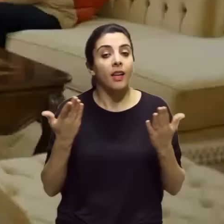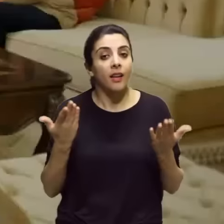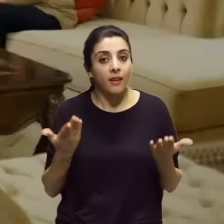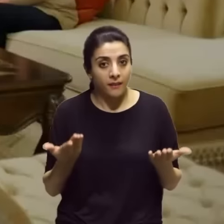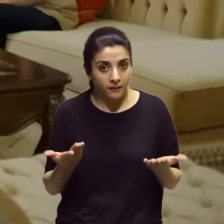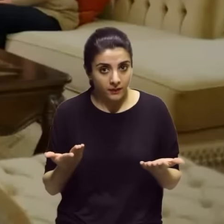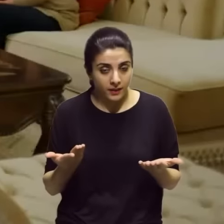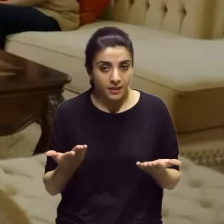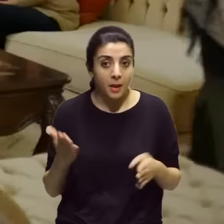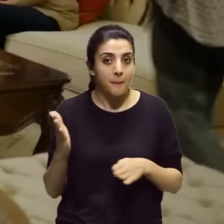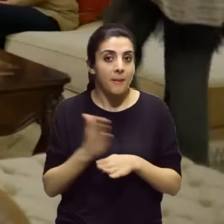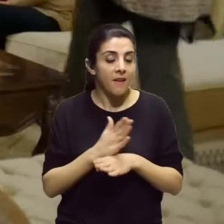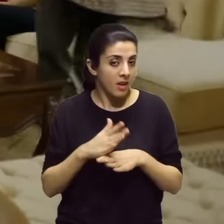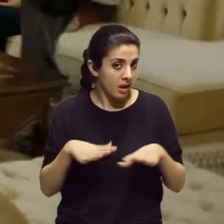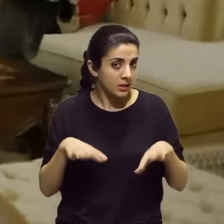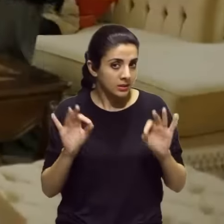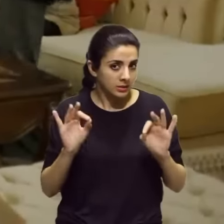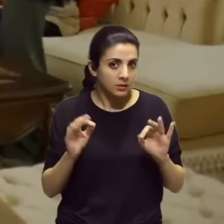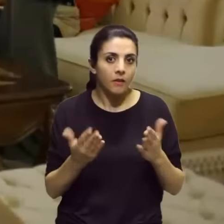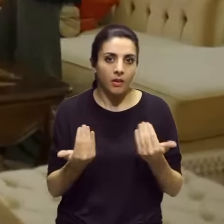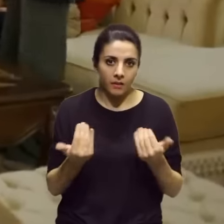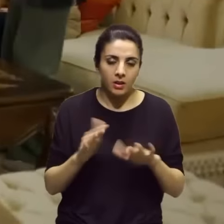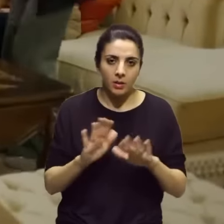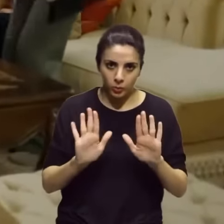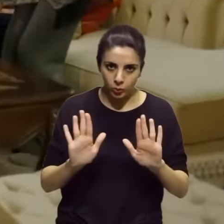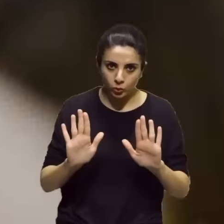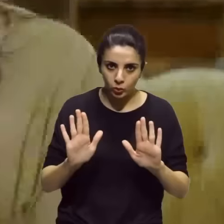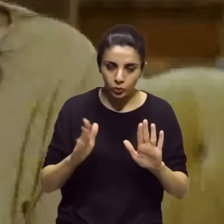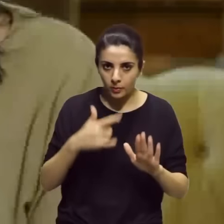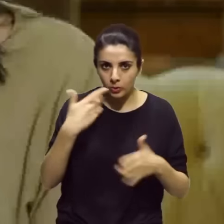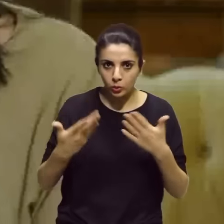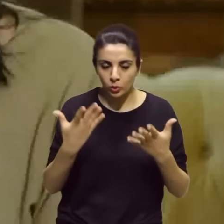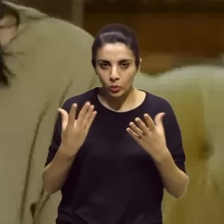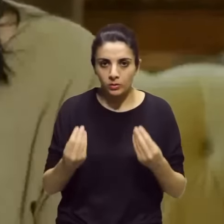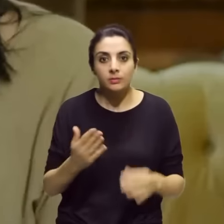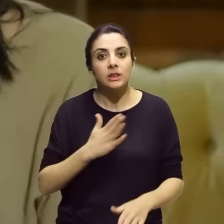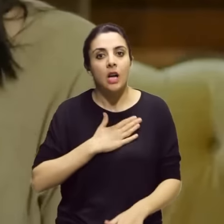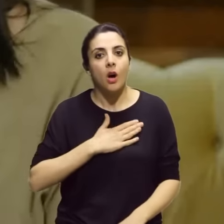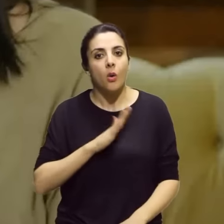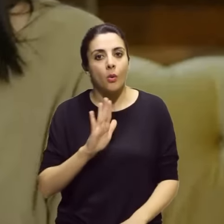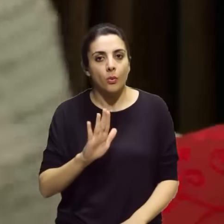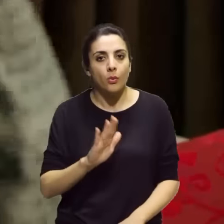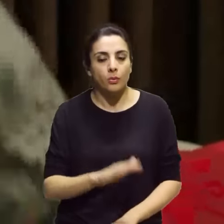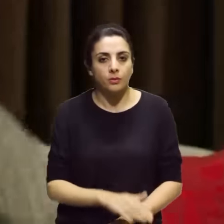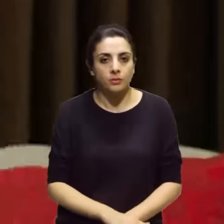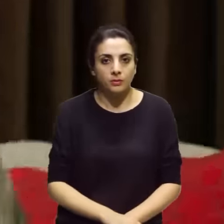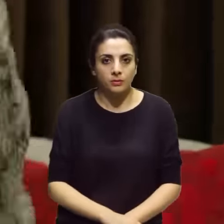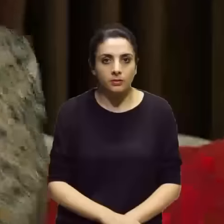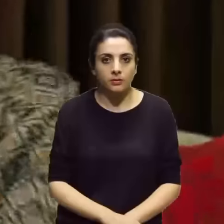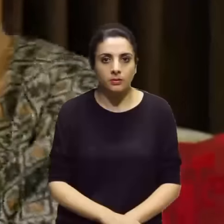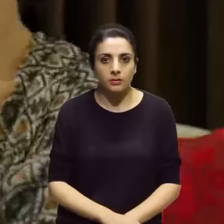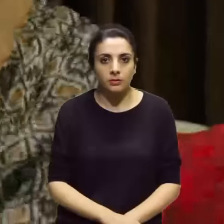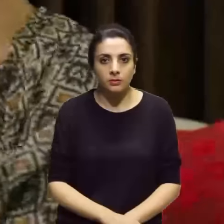Evet. Meyveler hazır. Aman aman aman. Dur dur düşermiş. Ay, sağ ol. Melda koltuğa